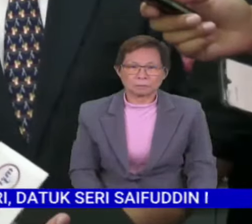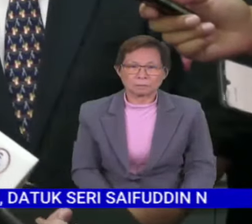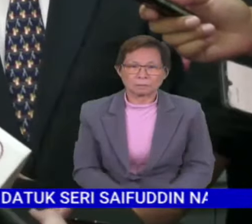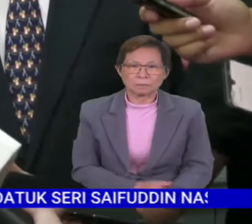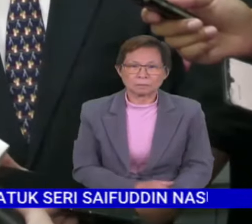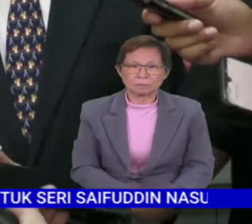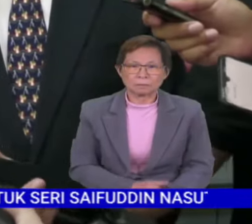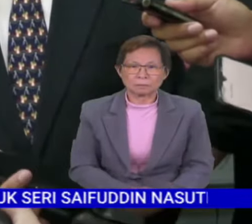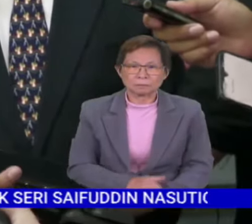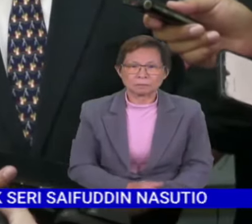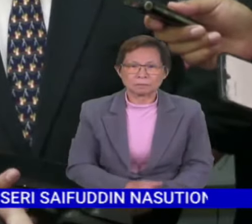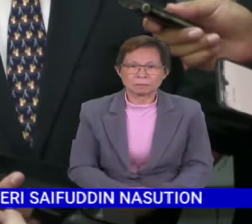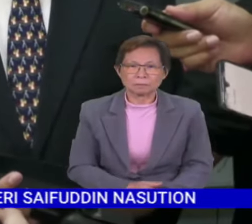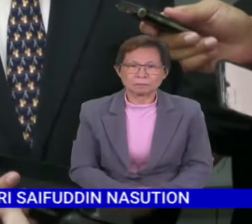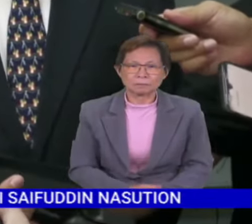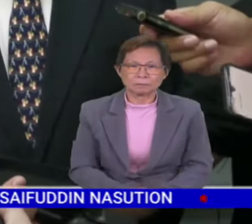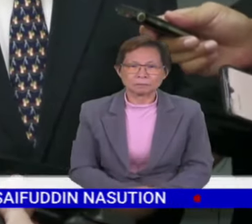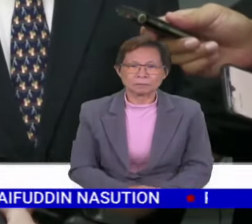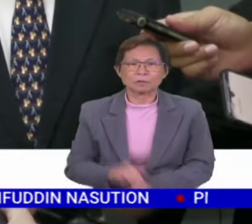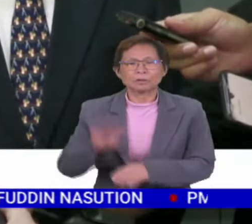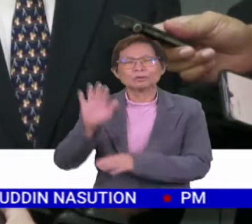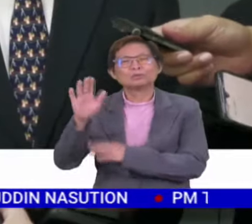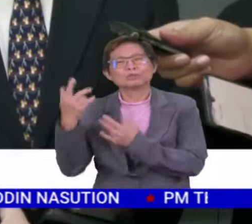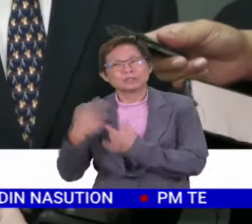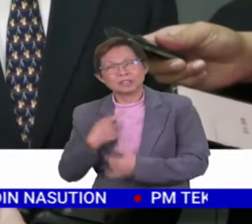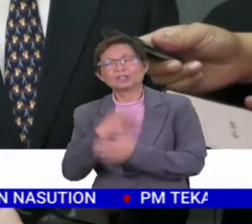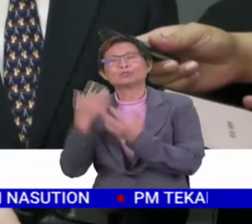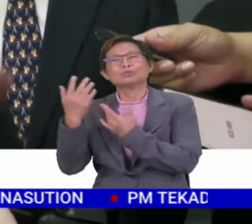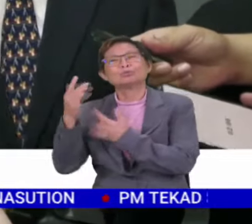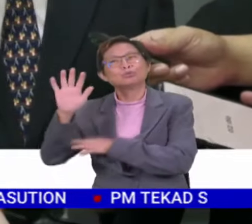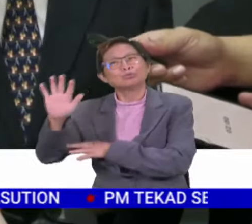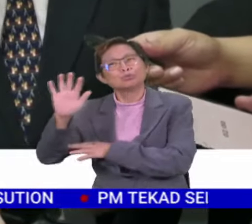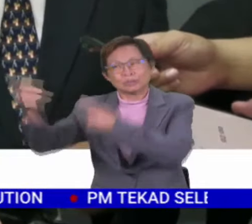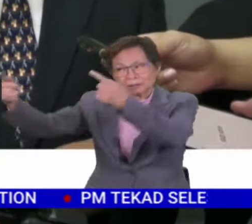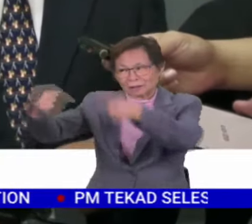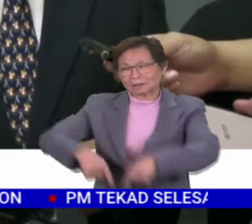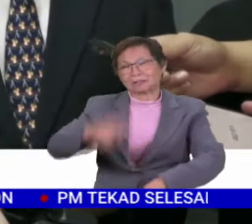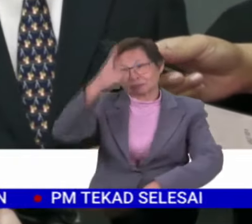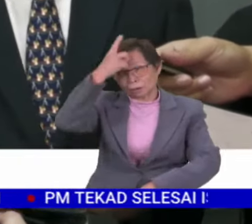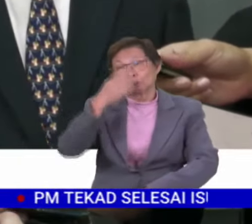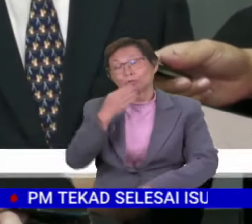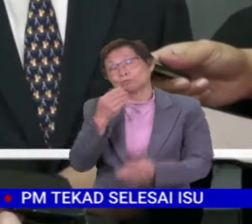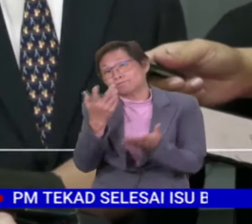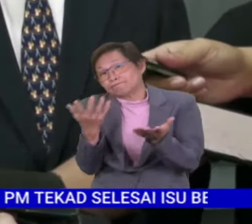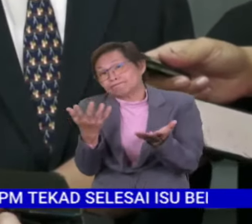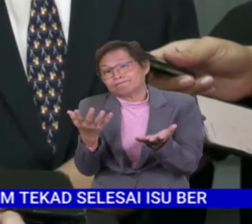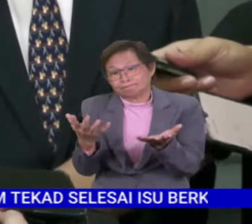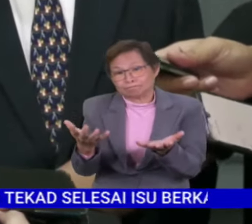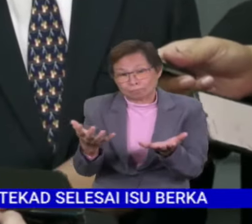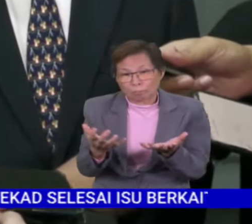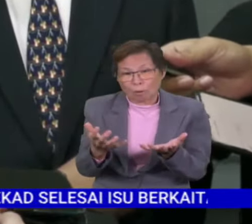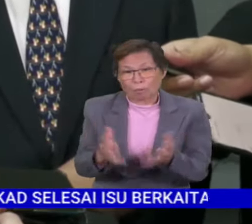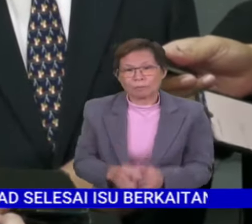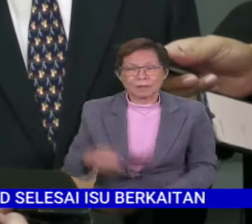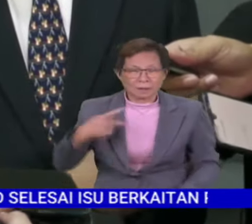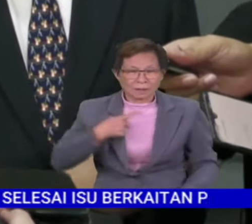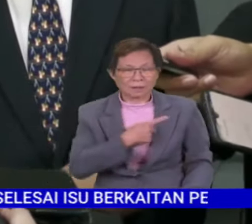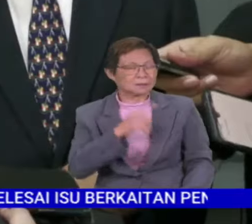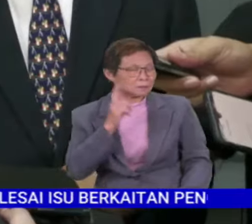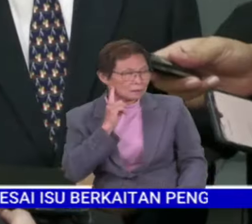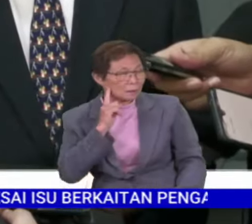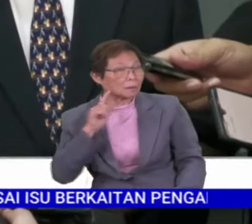Well, kita tunggulah. Ya. Kita tunggu dia datang, apa yang dia nakkan. Ya. Yang kita, kalau kita dengar apa